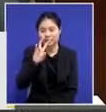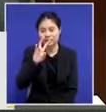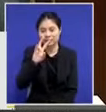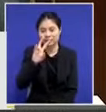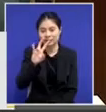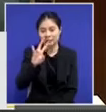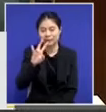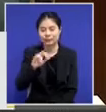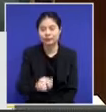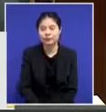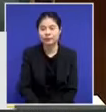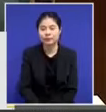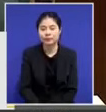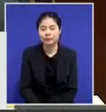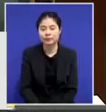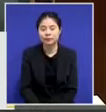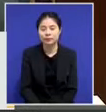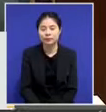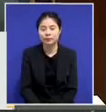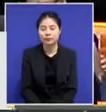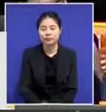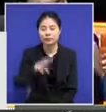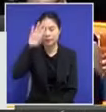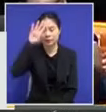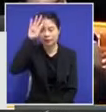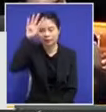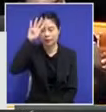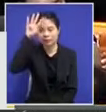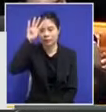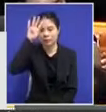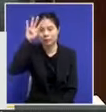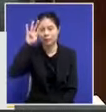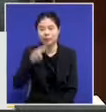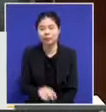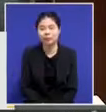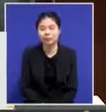อภิชาติสิริสุนทร นายธนาธรจึงรุ่งเรืองกิจครับ